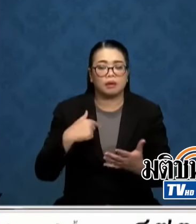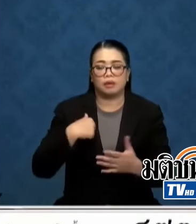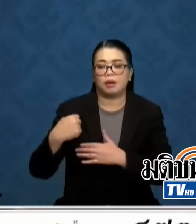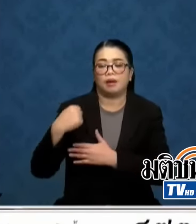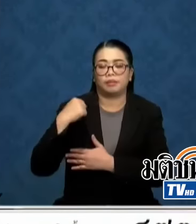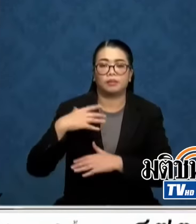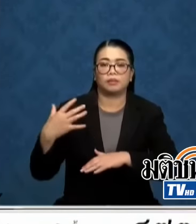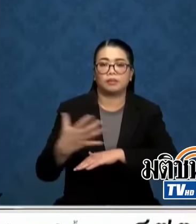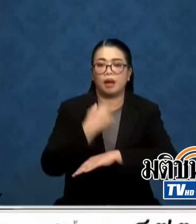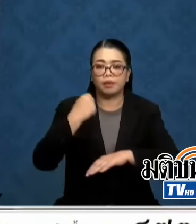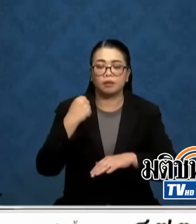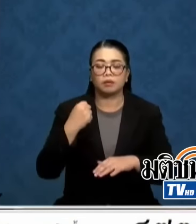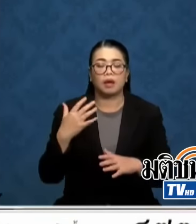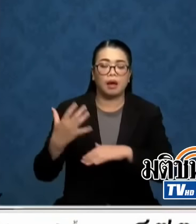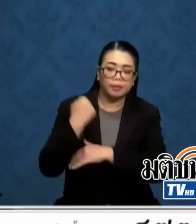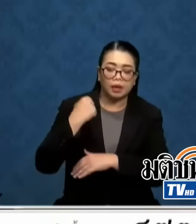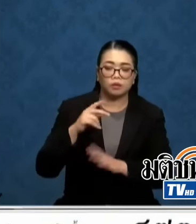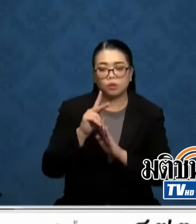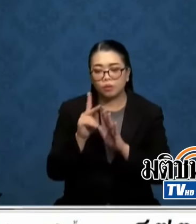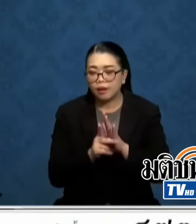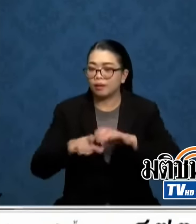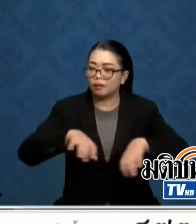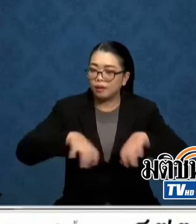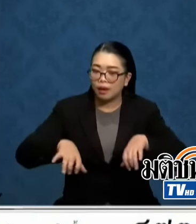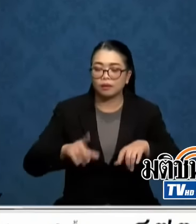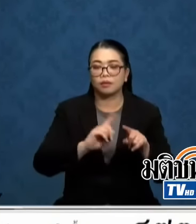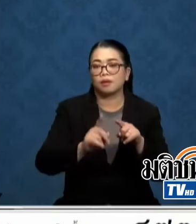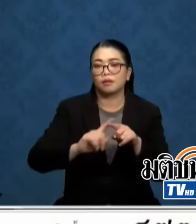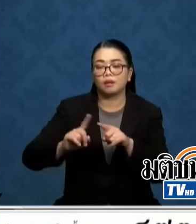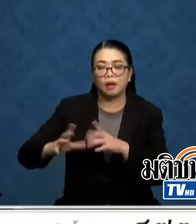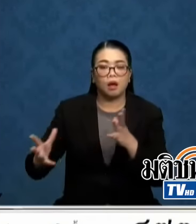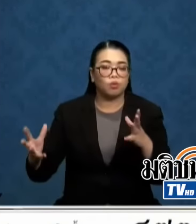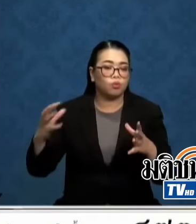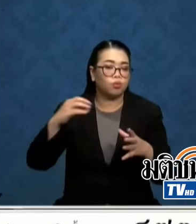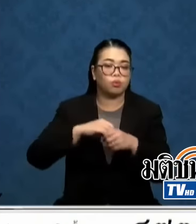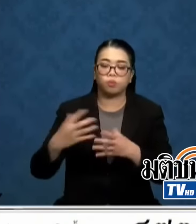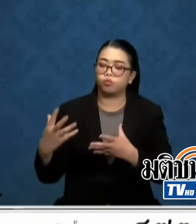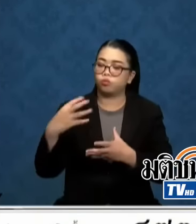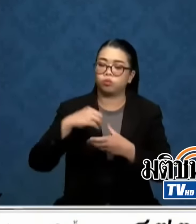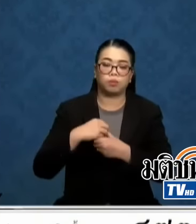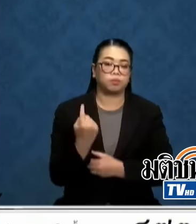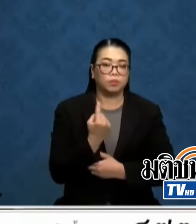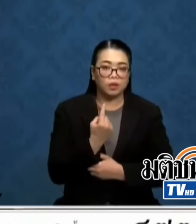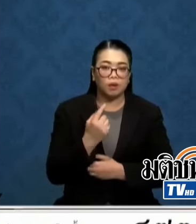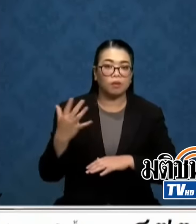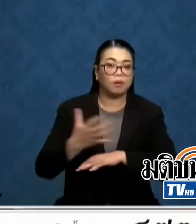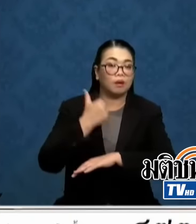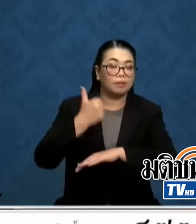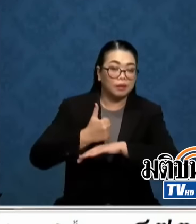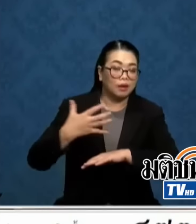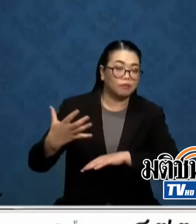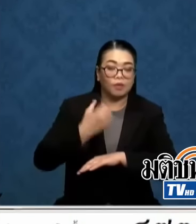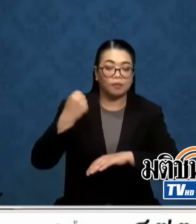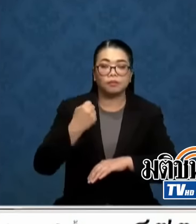อำนาจรวบอำนาจนิติบัญญัติบริหารตุลาการเอาไว้แต่เพียงผู้เดียวนอกจากนี้